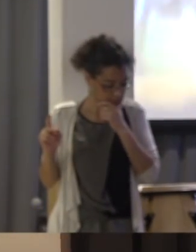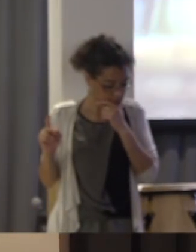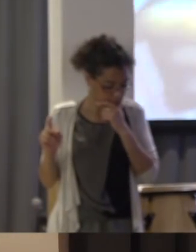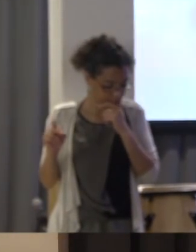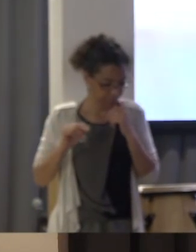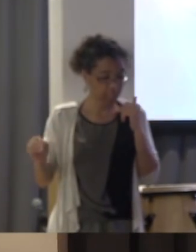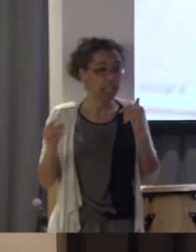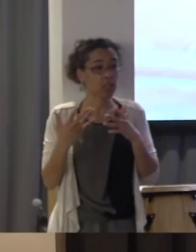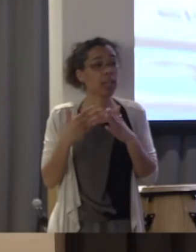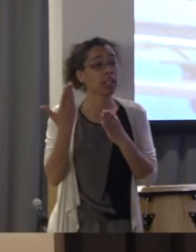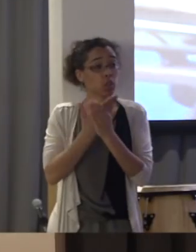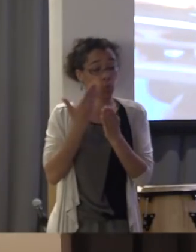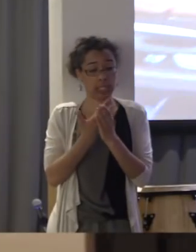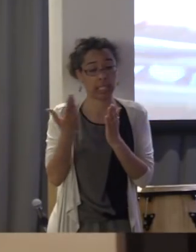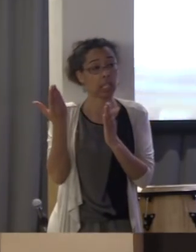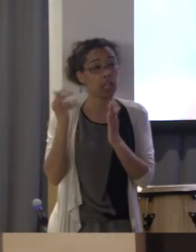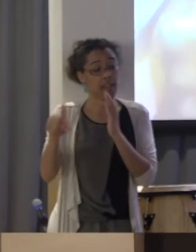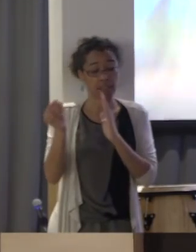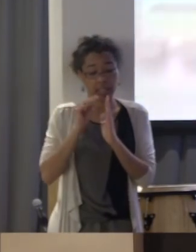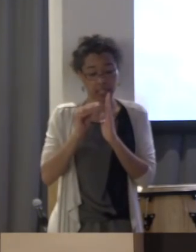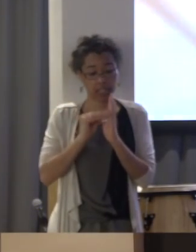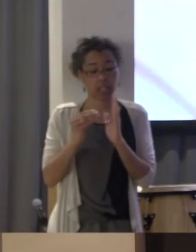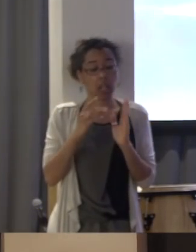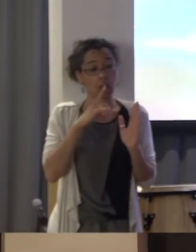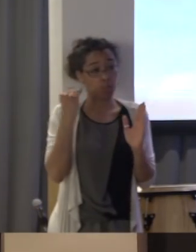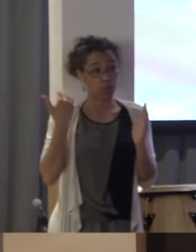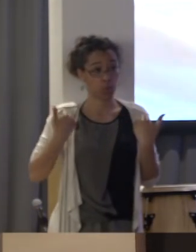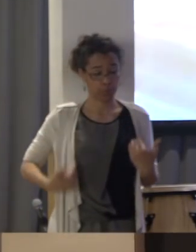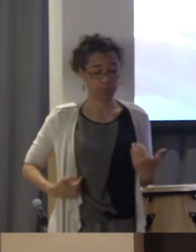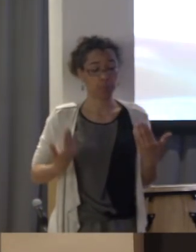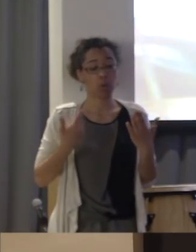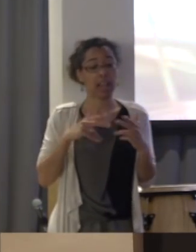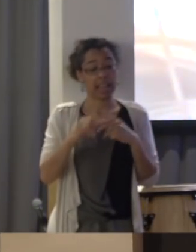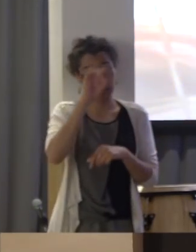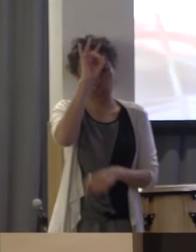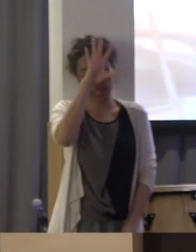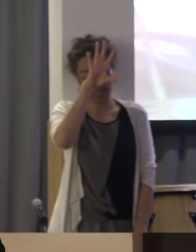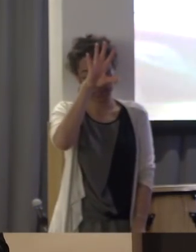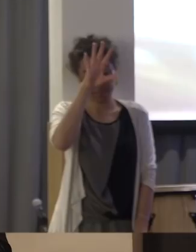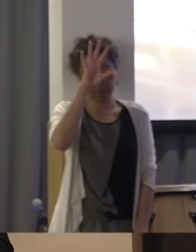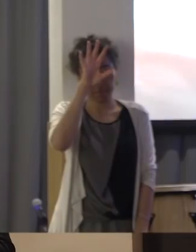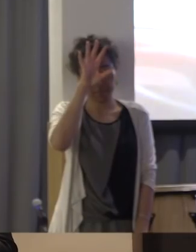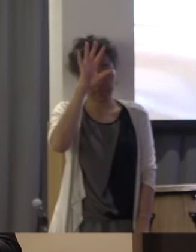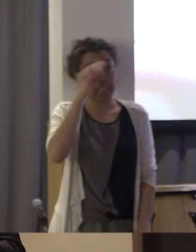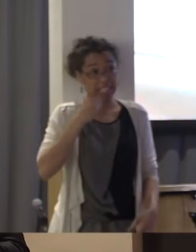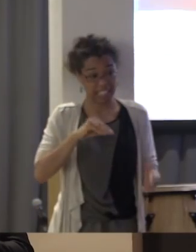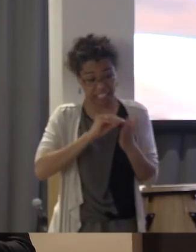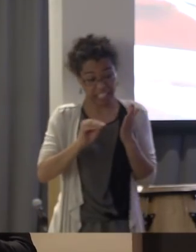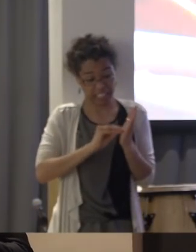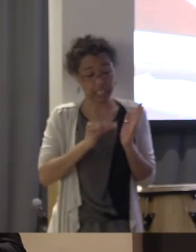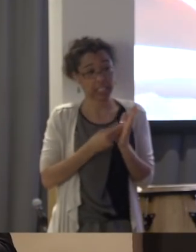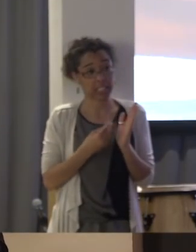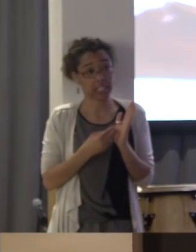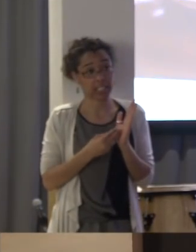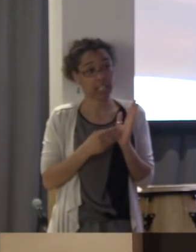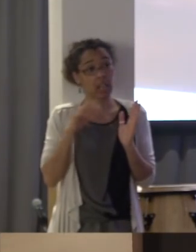sont allés écrire dans les dossiers que M. Silutoni, donc c'est moi, il est dans le déni. C'est bien écrit, hein, parce qu'après j'ai